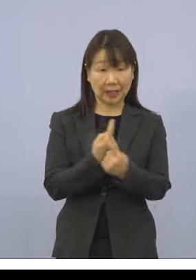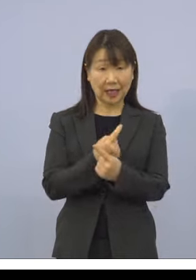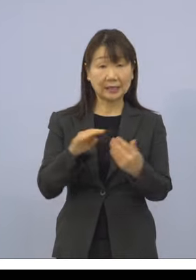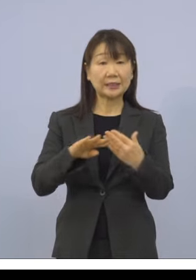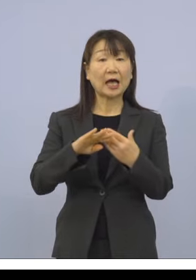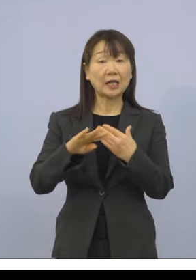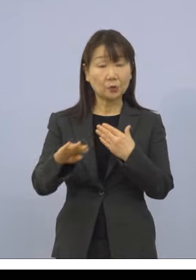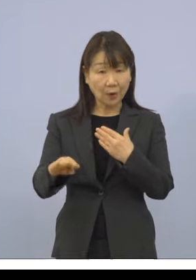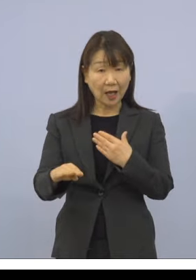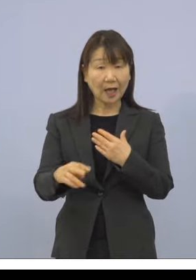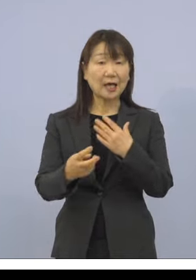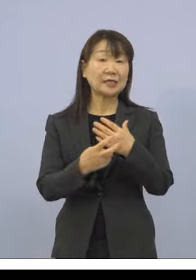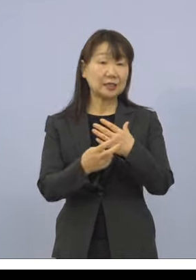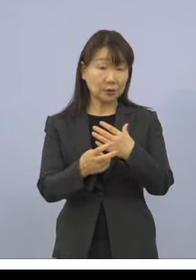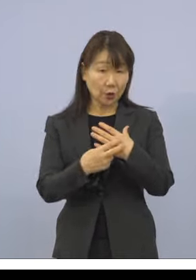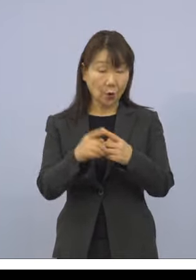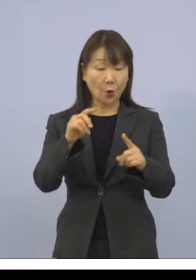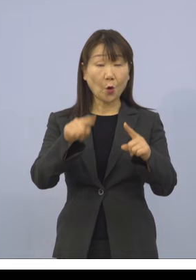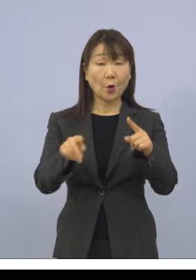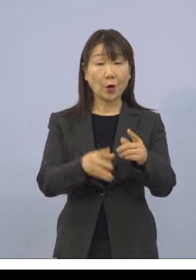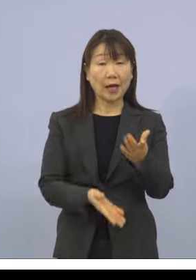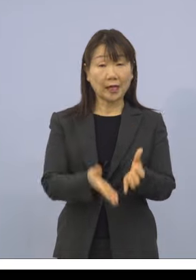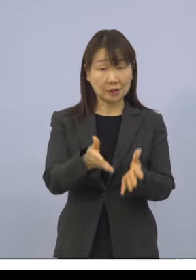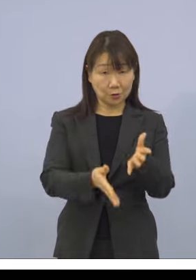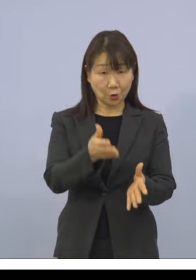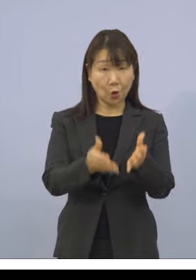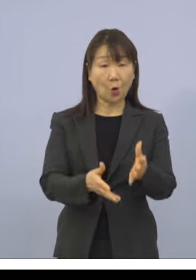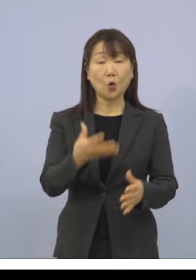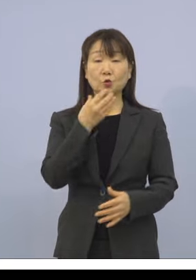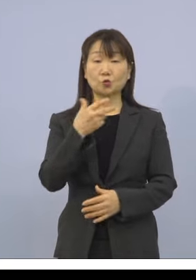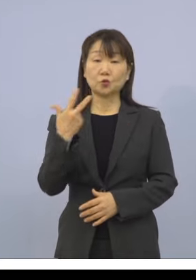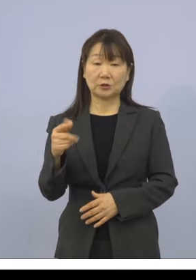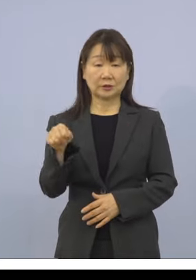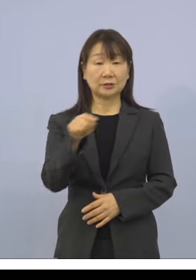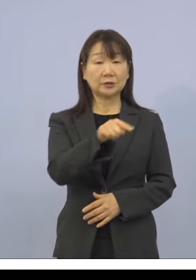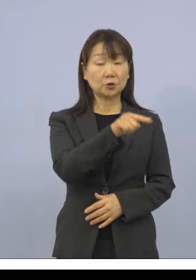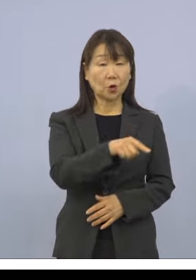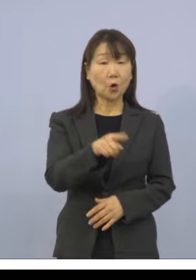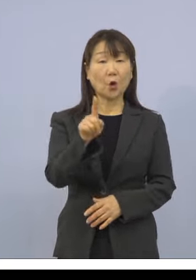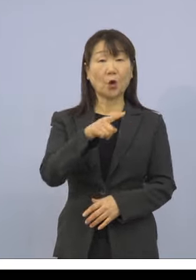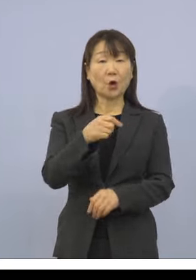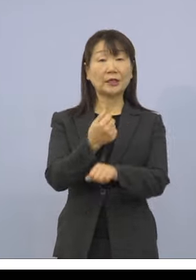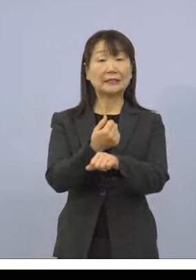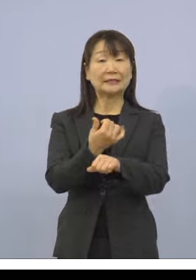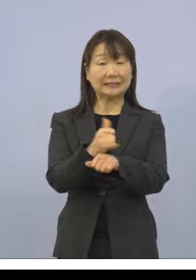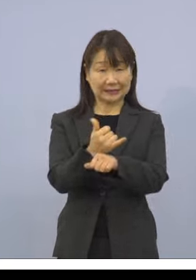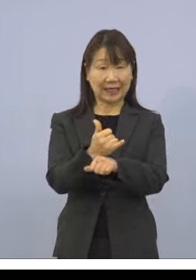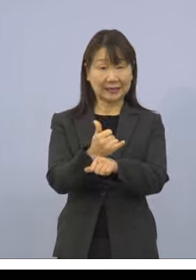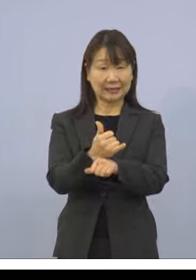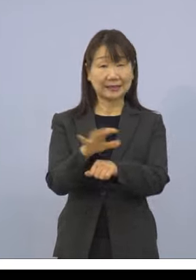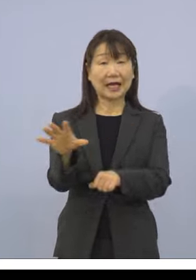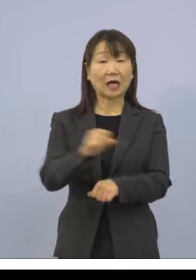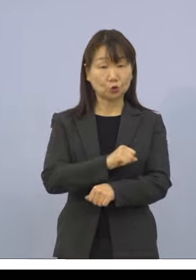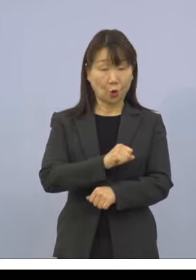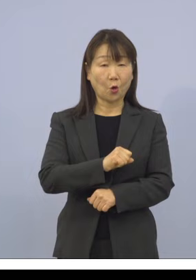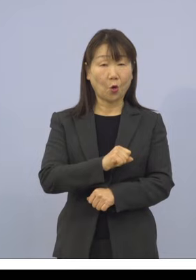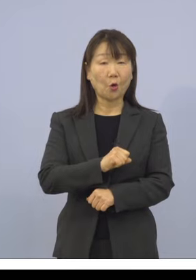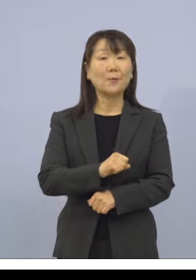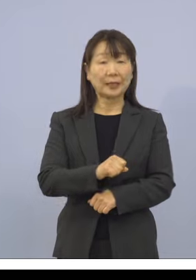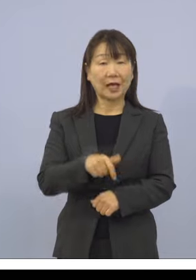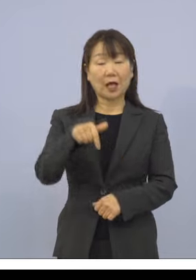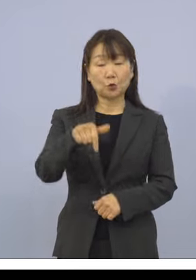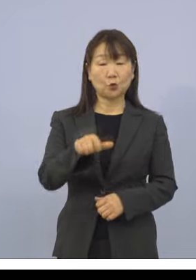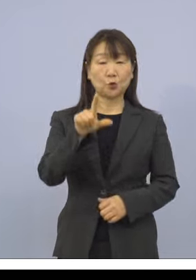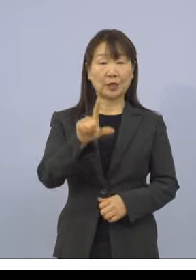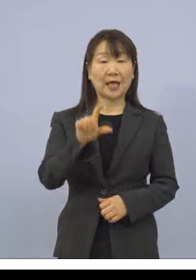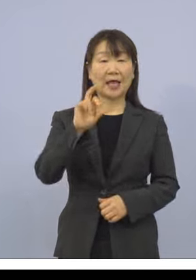はですね、医療介護福祉こういったものの人材確保、そしてまたフレイル対策を